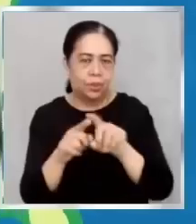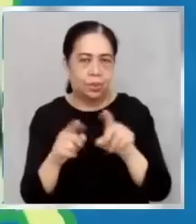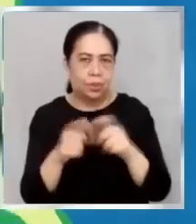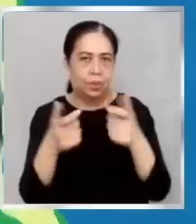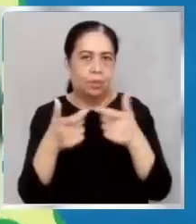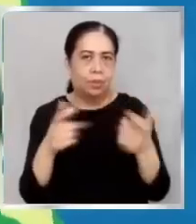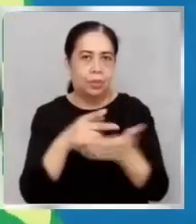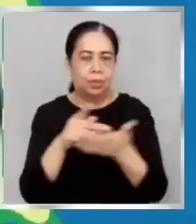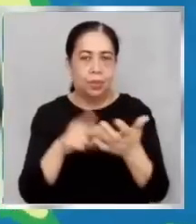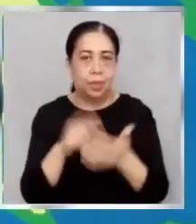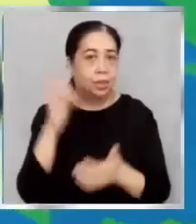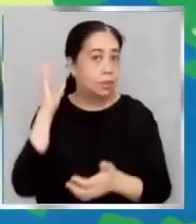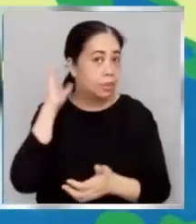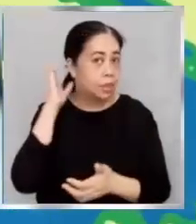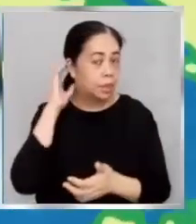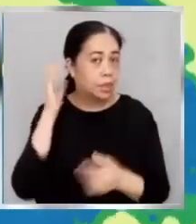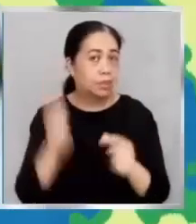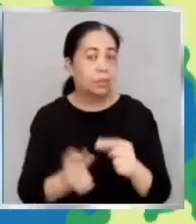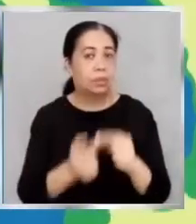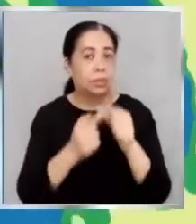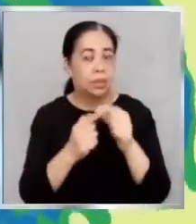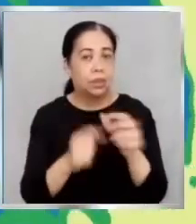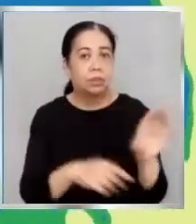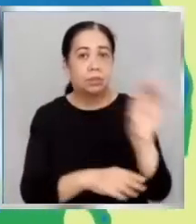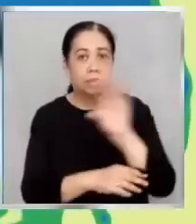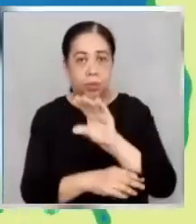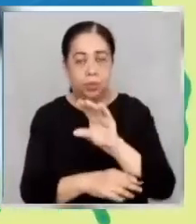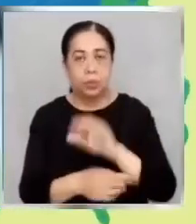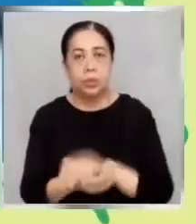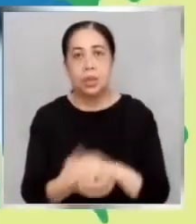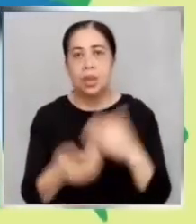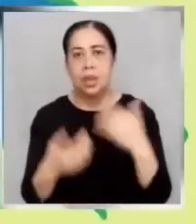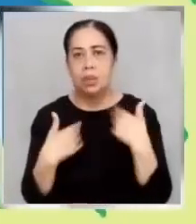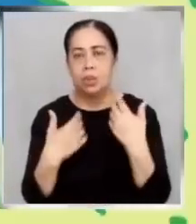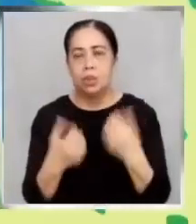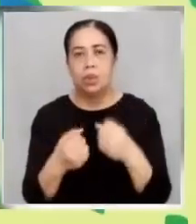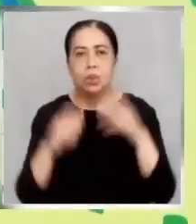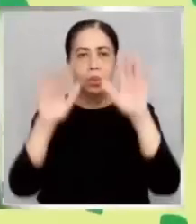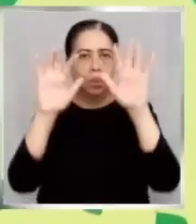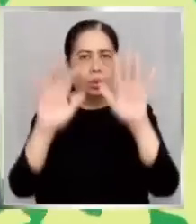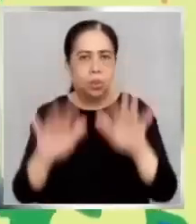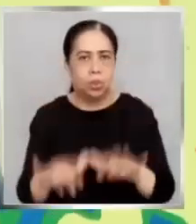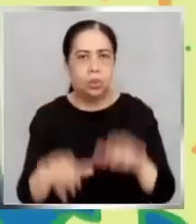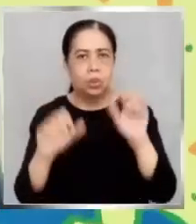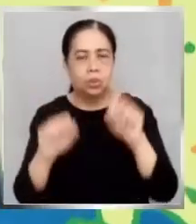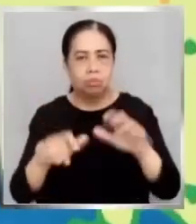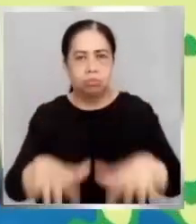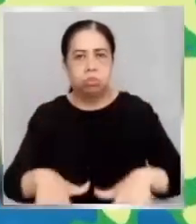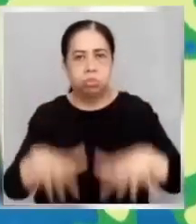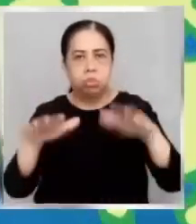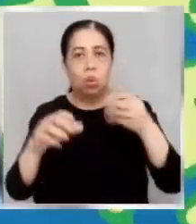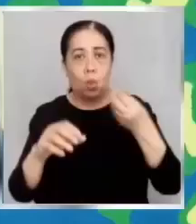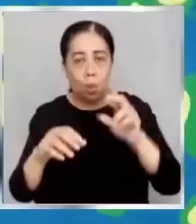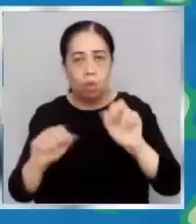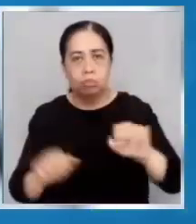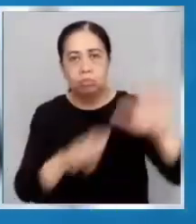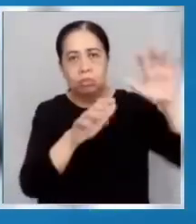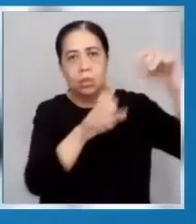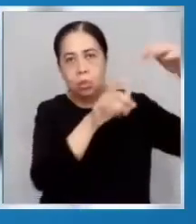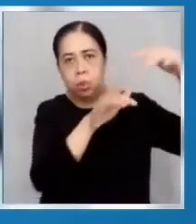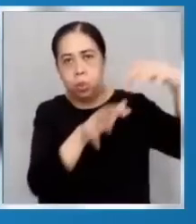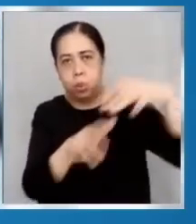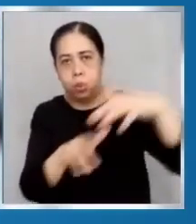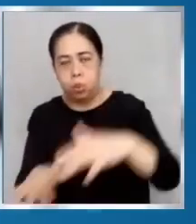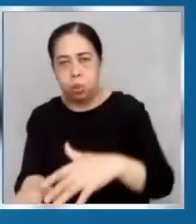ng Mindanao, lalo tuwing hapon. May matitinding ulan na posibleng magpabaha o magdulot ng landslide. Gaya